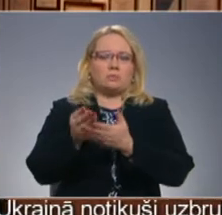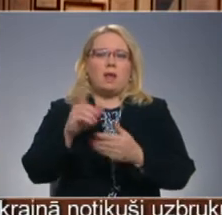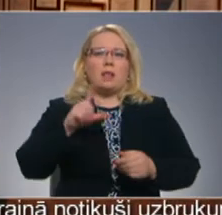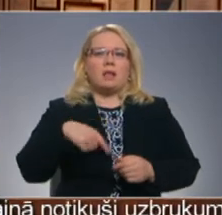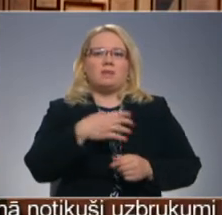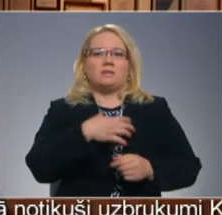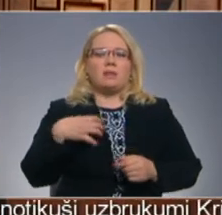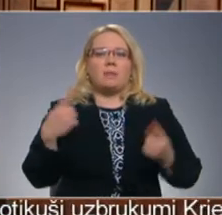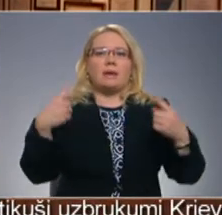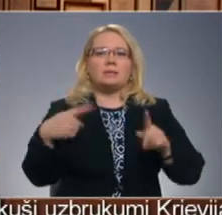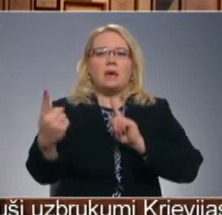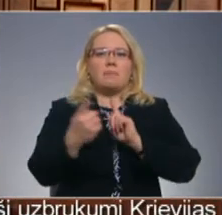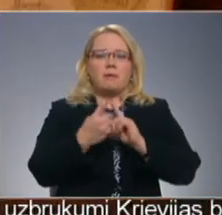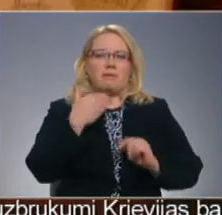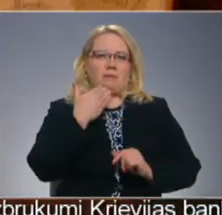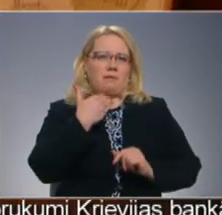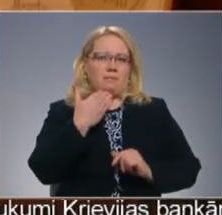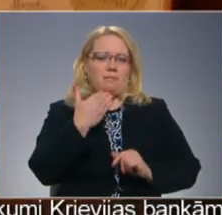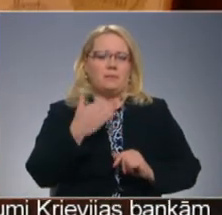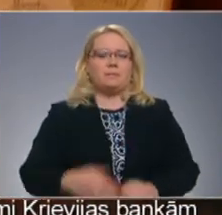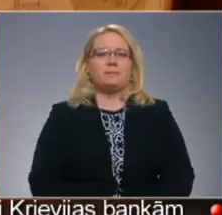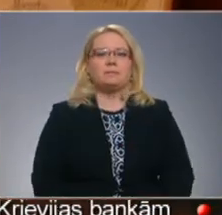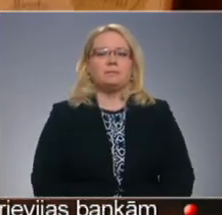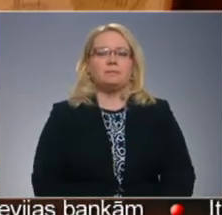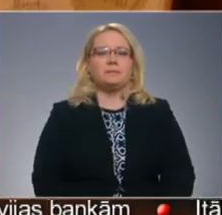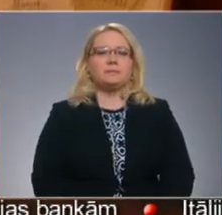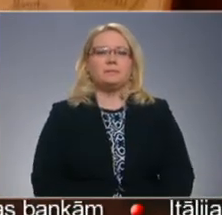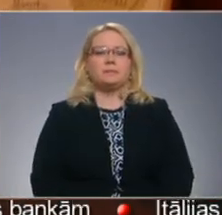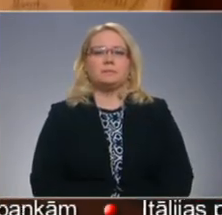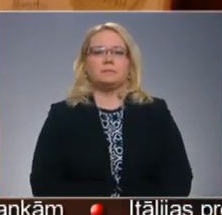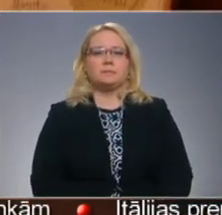valdība šai krīzē mums pretī nākt negrib. Ines Ķester, Aigars Brečs, TV Kurzeme.